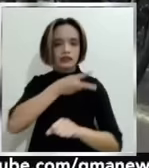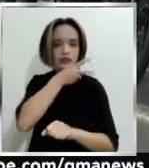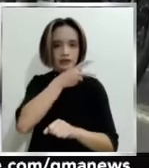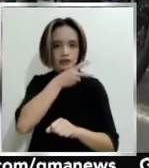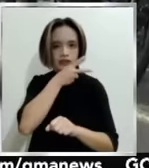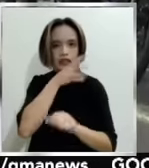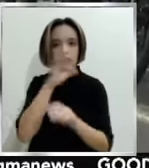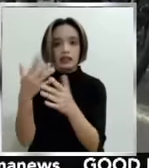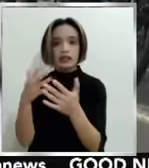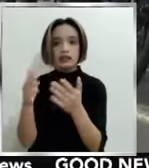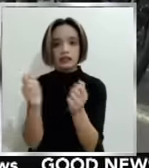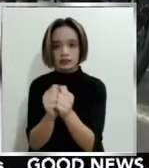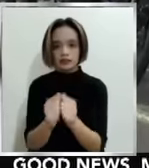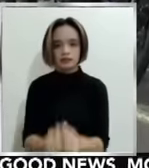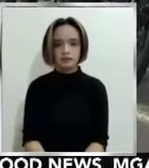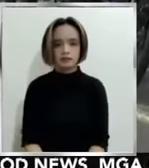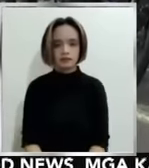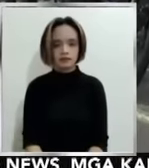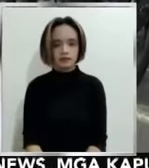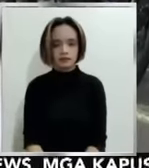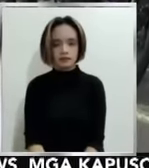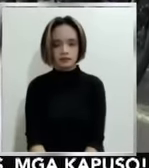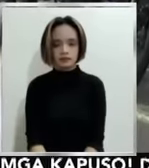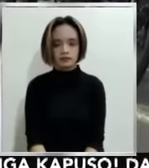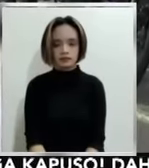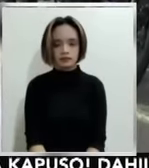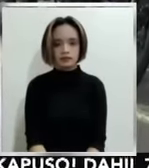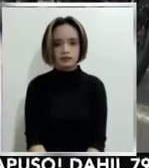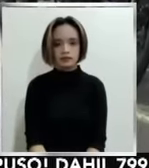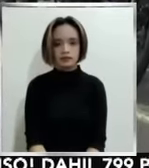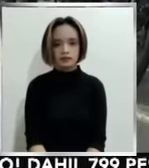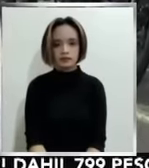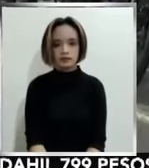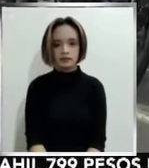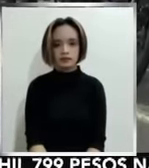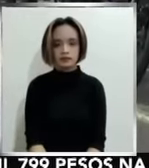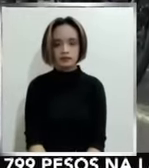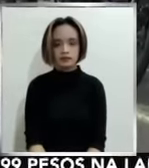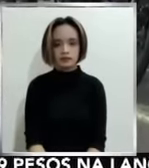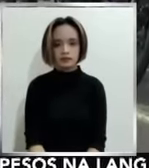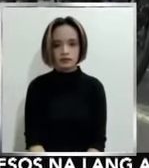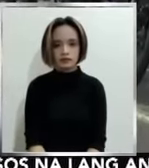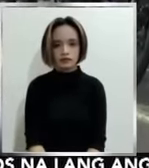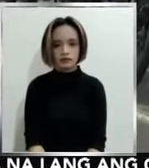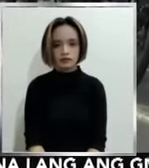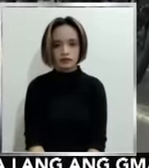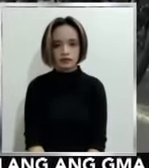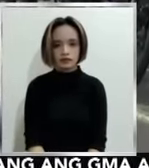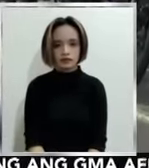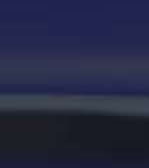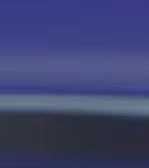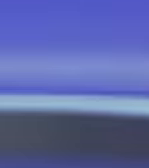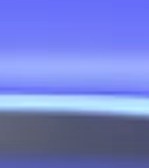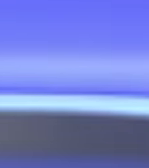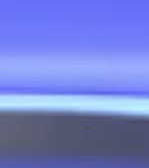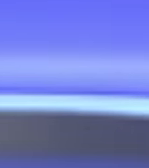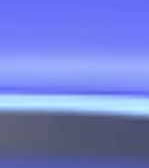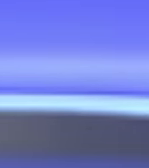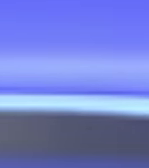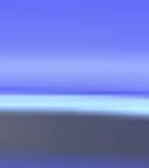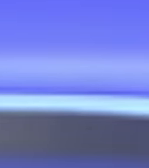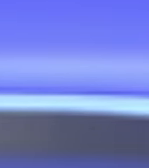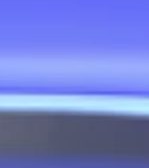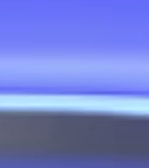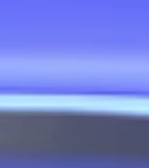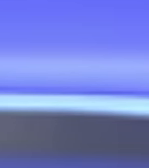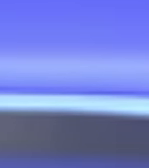GMA Integrated News, Marisol Abdurrahman, nakatuto 24 oras. Good news mga